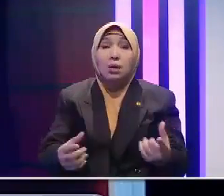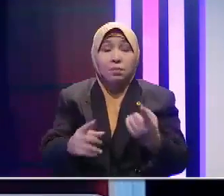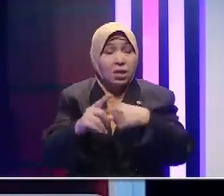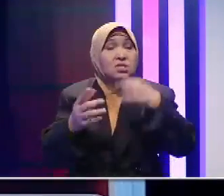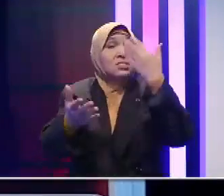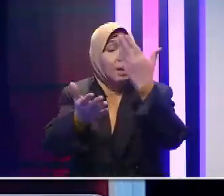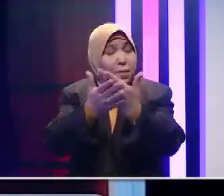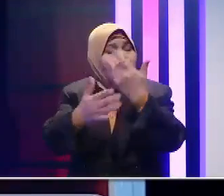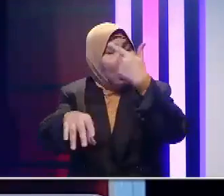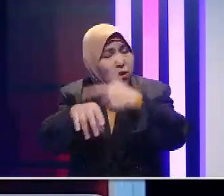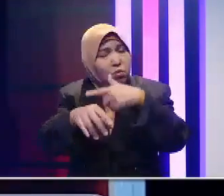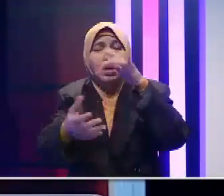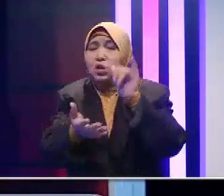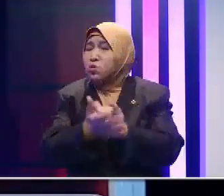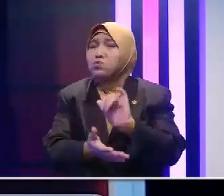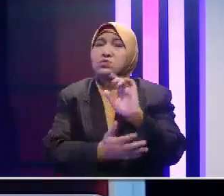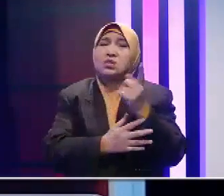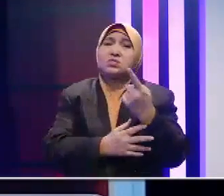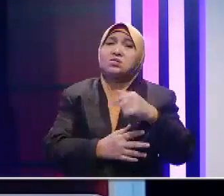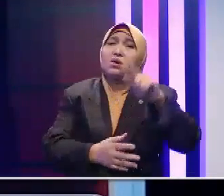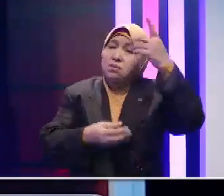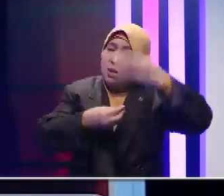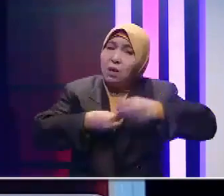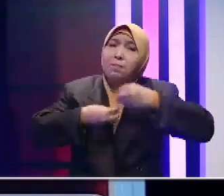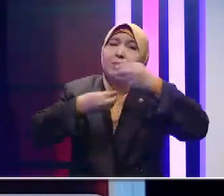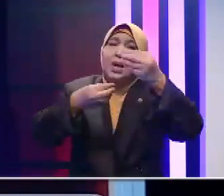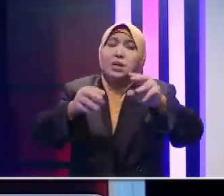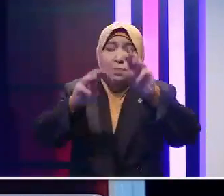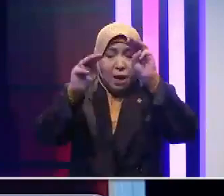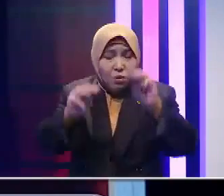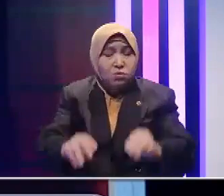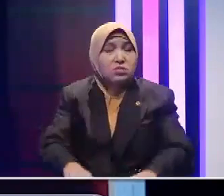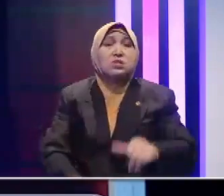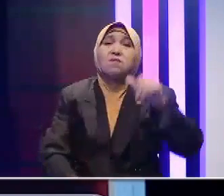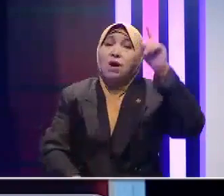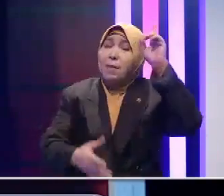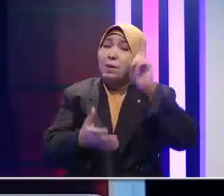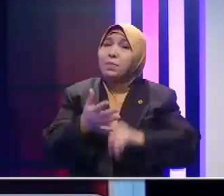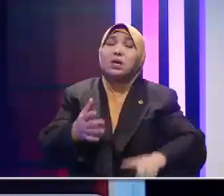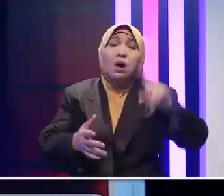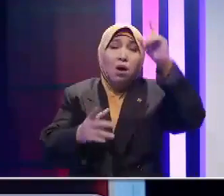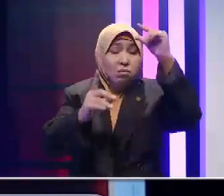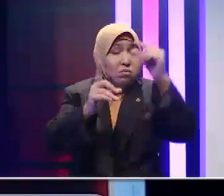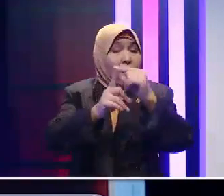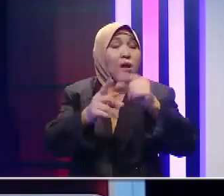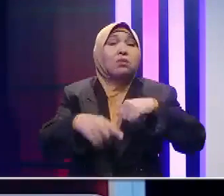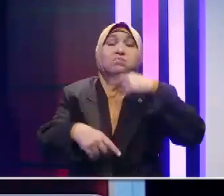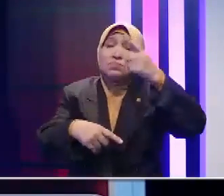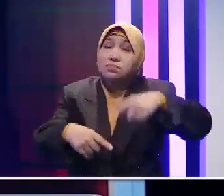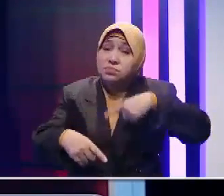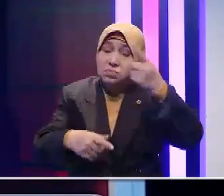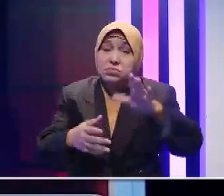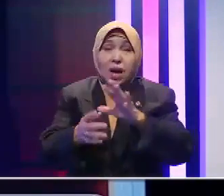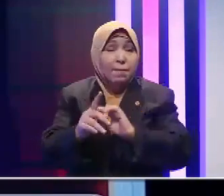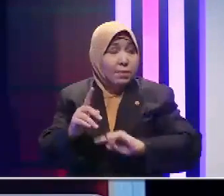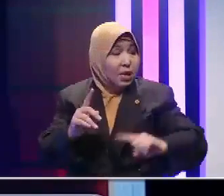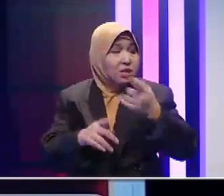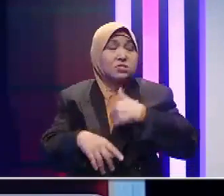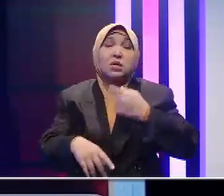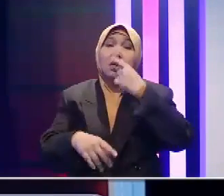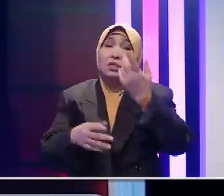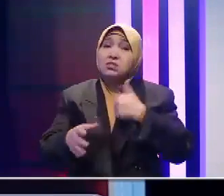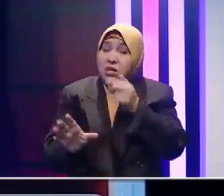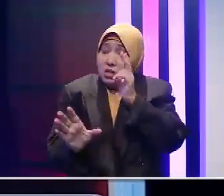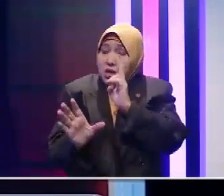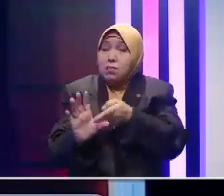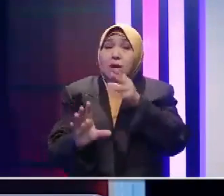sampai waktunya saja Allah bagi manusia faham apa yang Allah kalamkan. Begitu juga bila kata macam saya pun terlibat